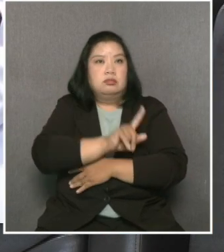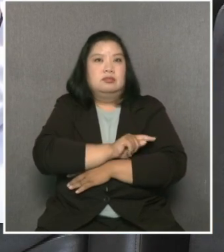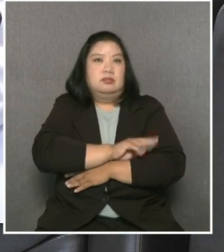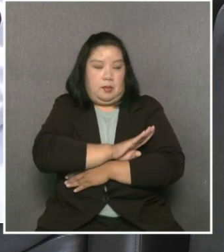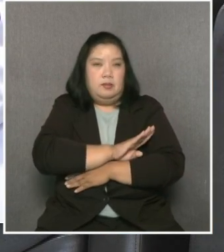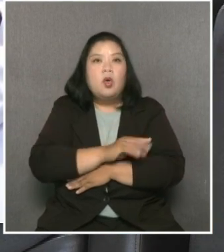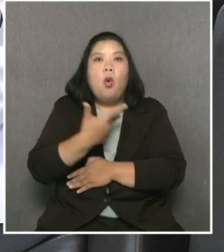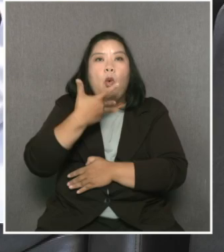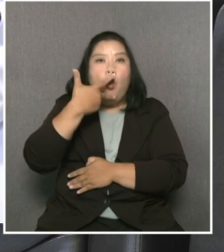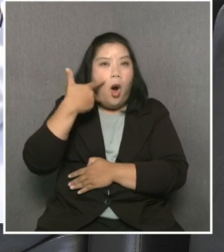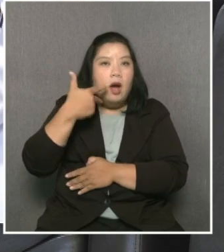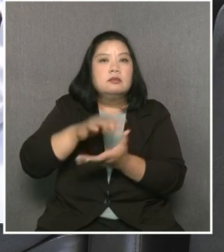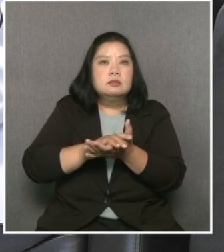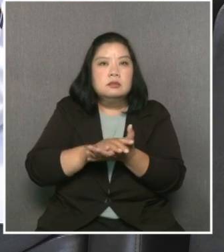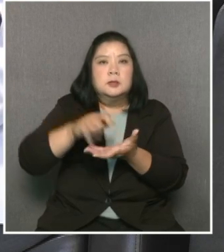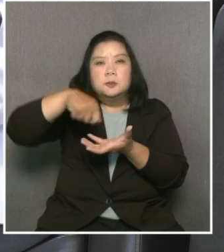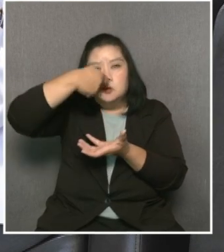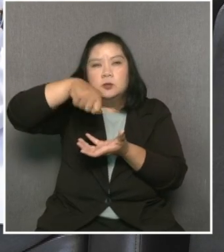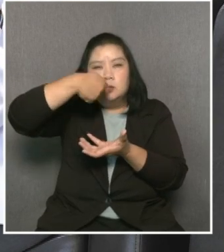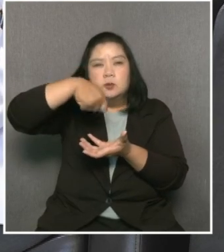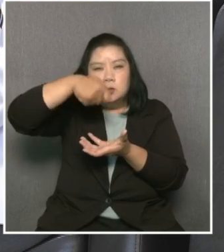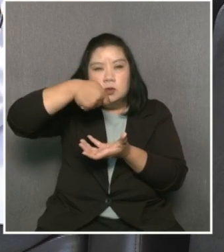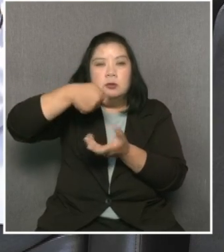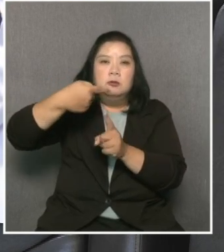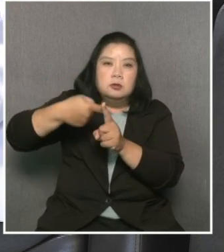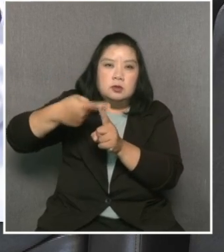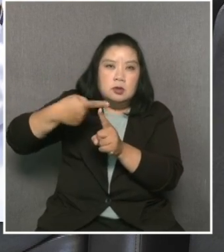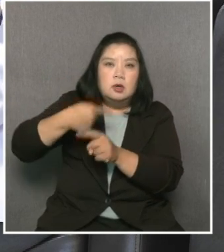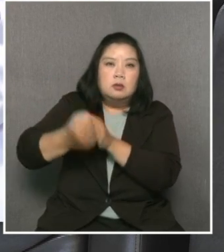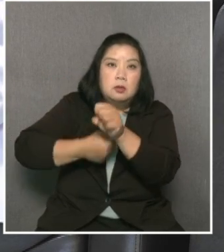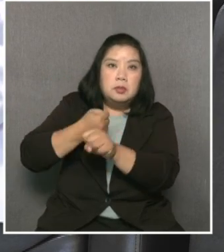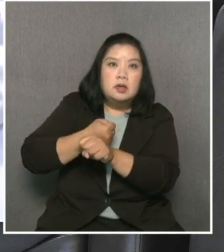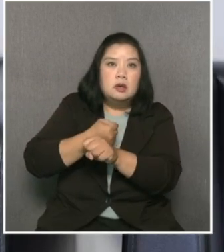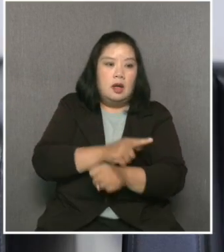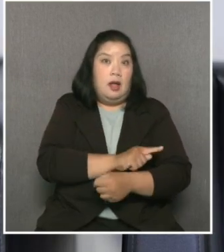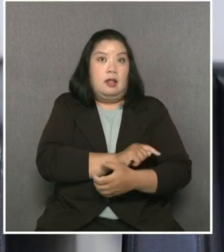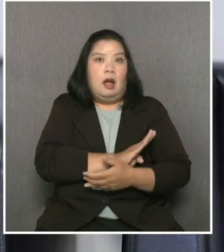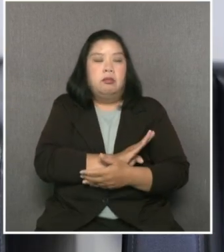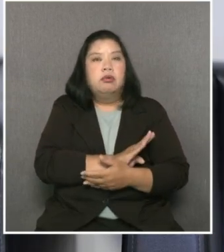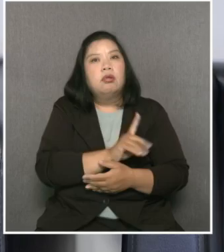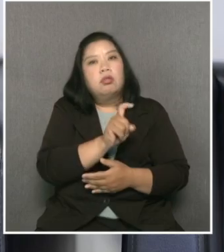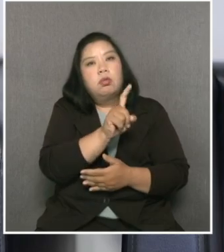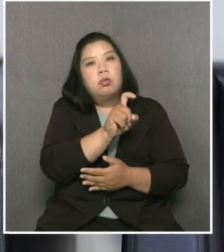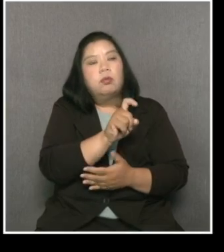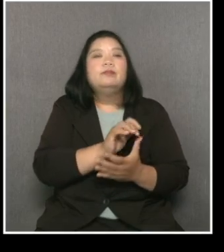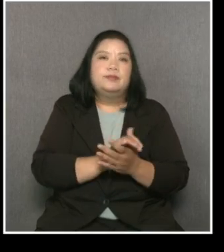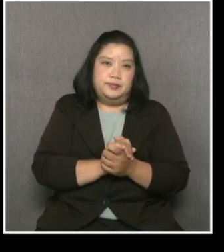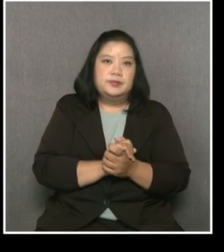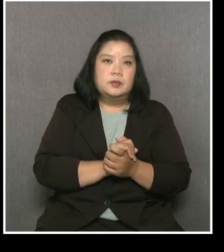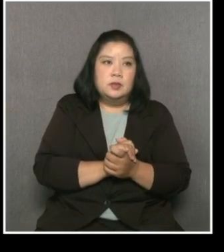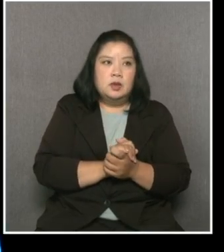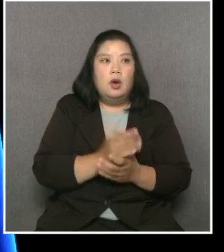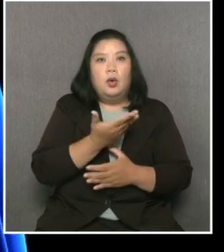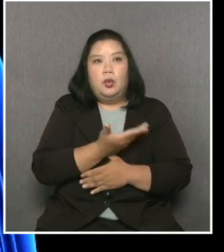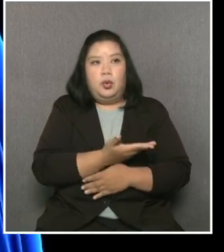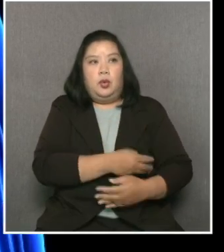าหารหวานมากๆเป็นระยะเวลานานต่อเนื่องก็จะทำให้ตับอ่อนเราทำงานหนักในจุดที่โรงงานมันหยุดผลิ